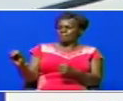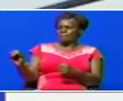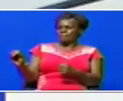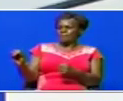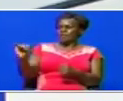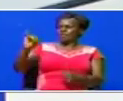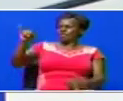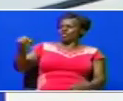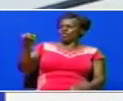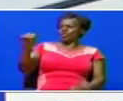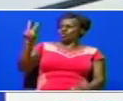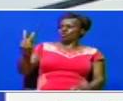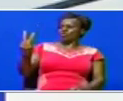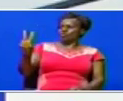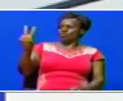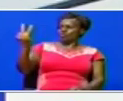Shakalaka Jirongo, 221,